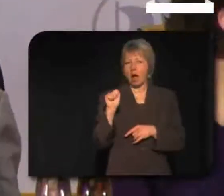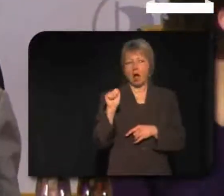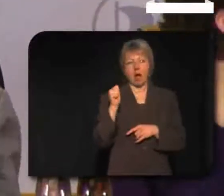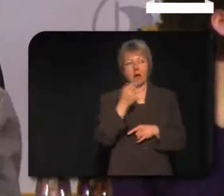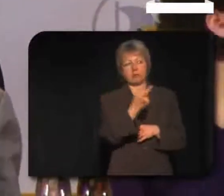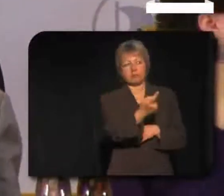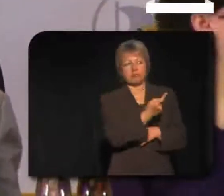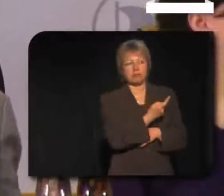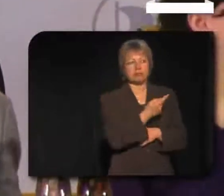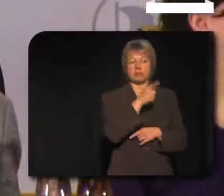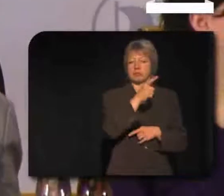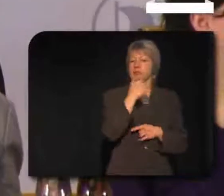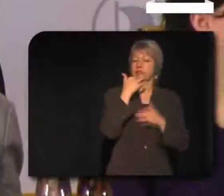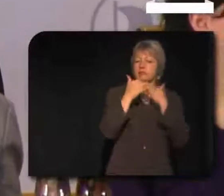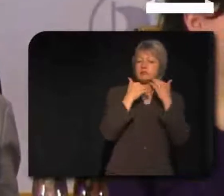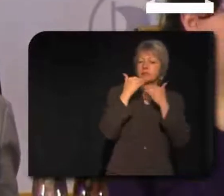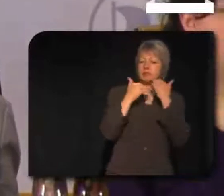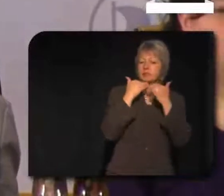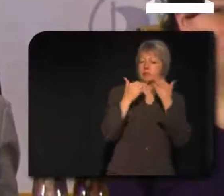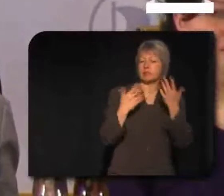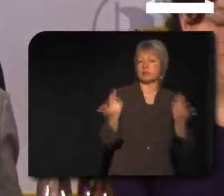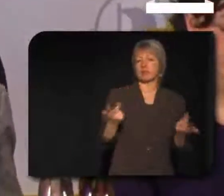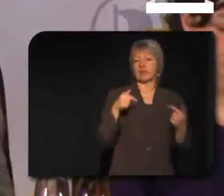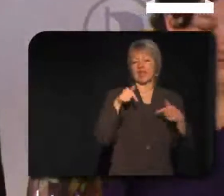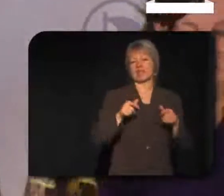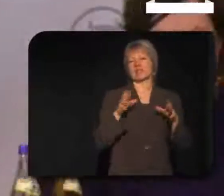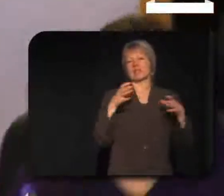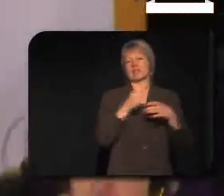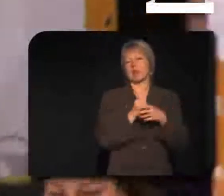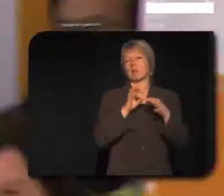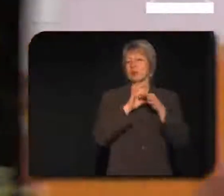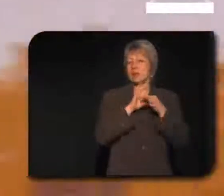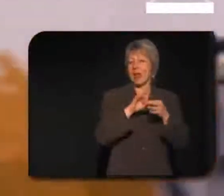übergebe die Versammlungsleitung hiermit an Marco